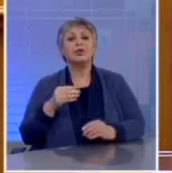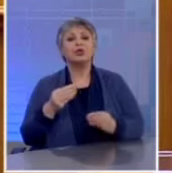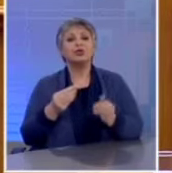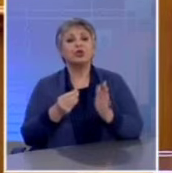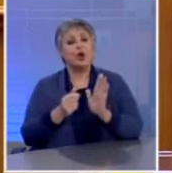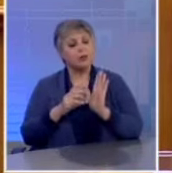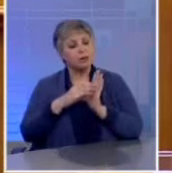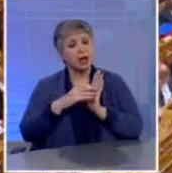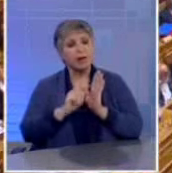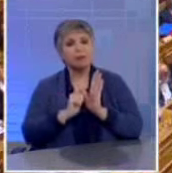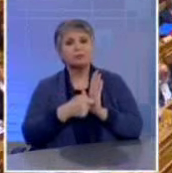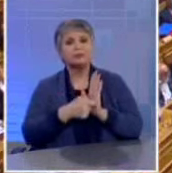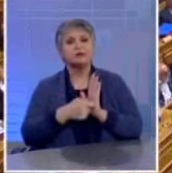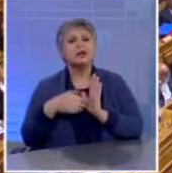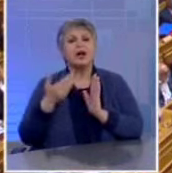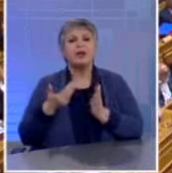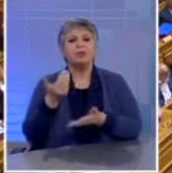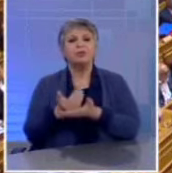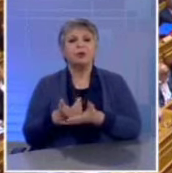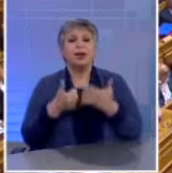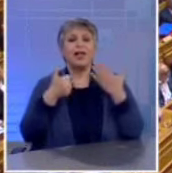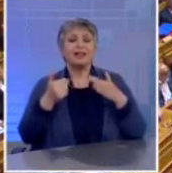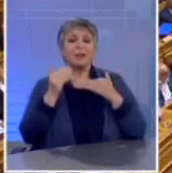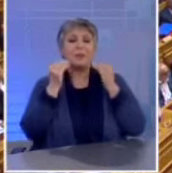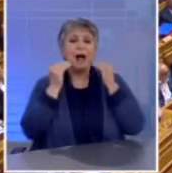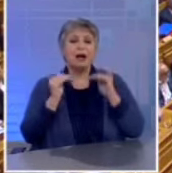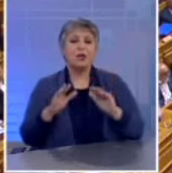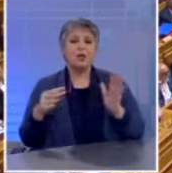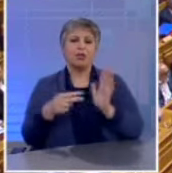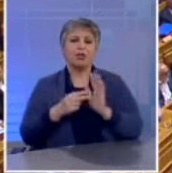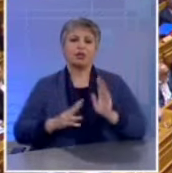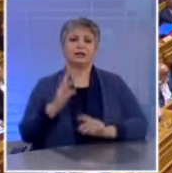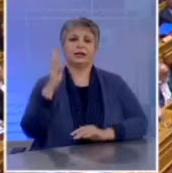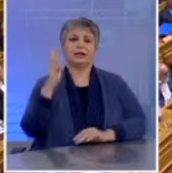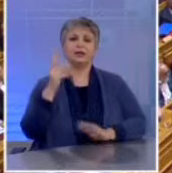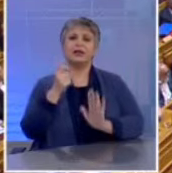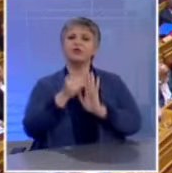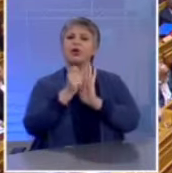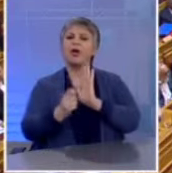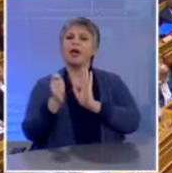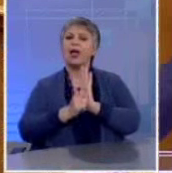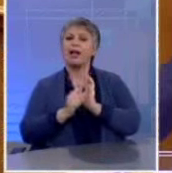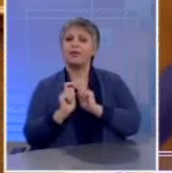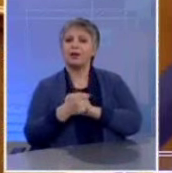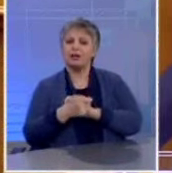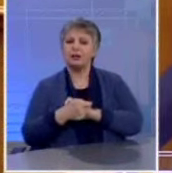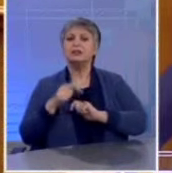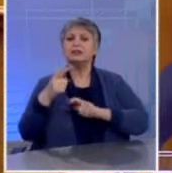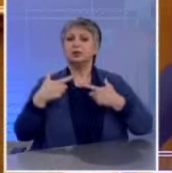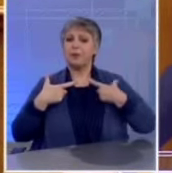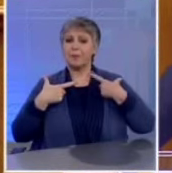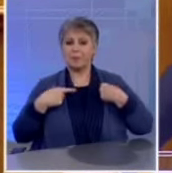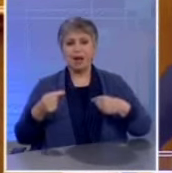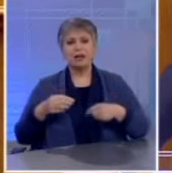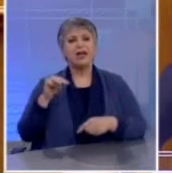κατατέθηκε στις 6 Μαΐου του 2014 και προέβλεπε ότι τα στελέχη ιδιωτικών επιχειρήσεων και ΜΚΟ δεν